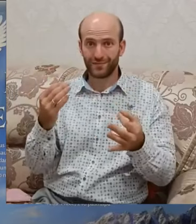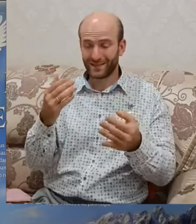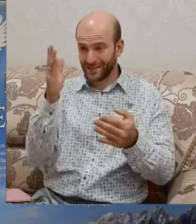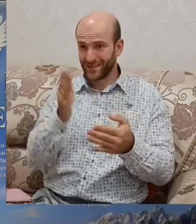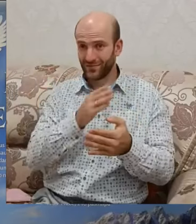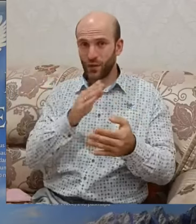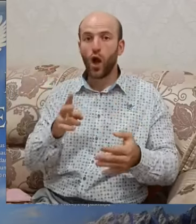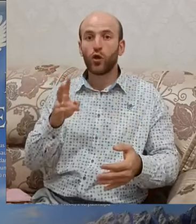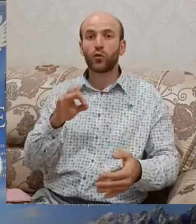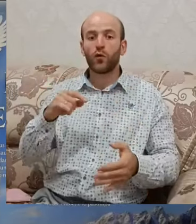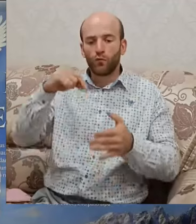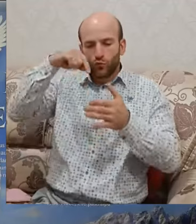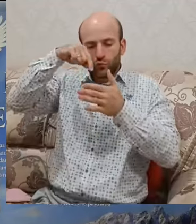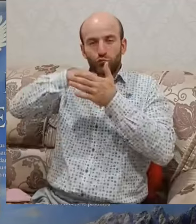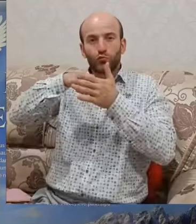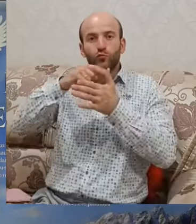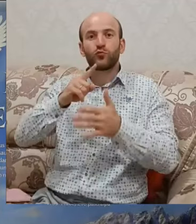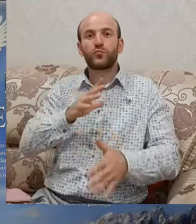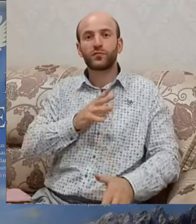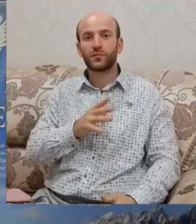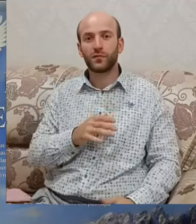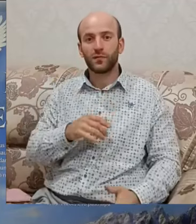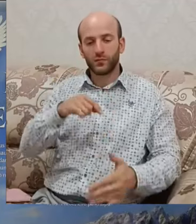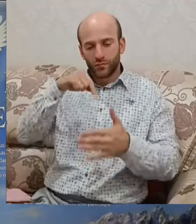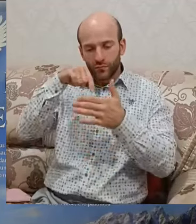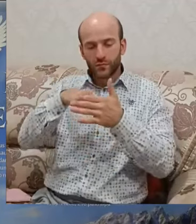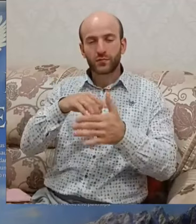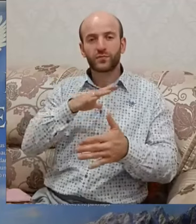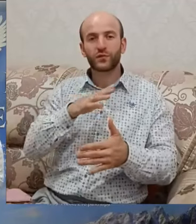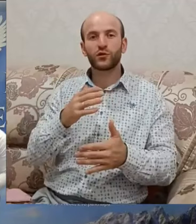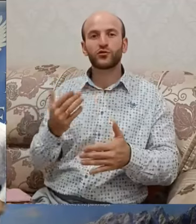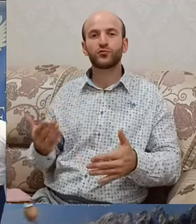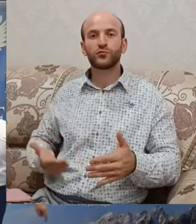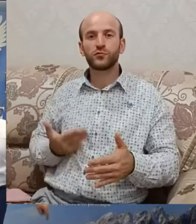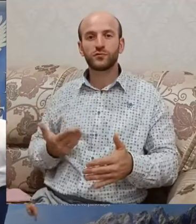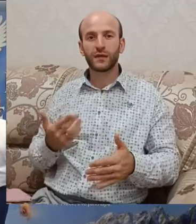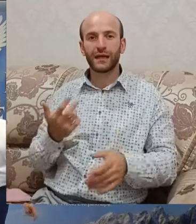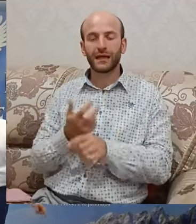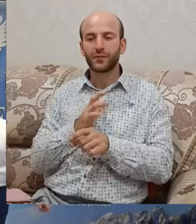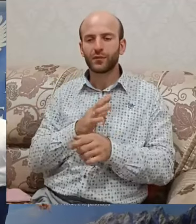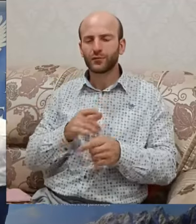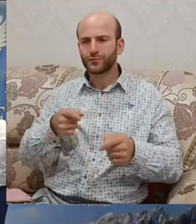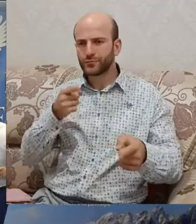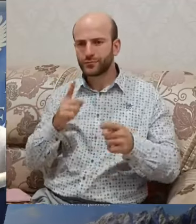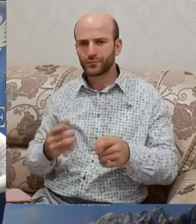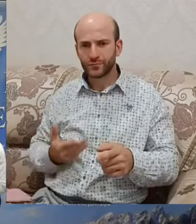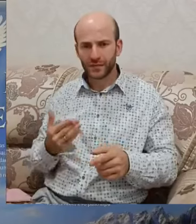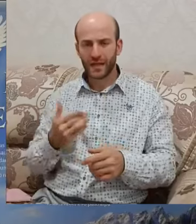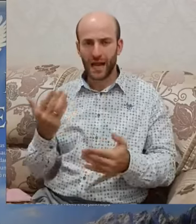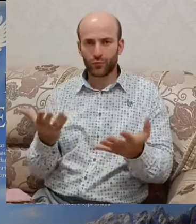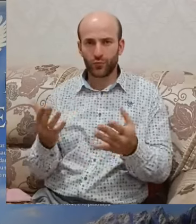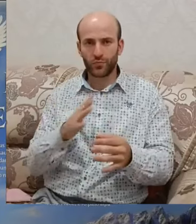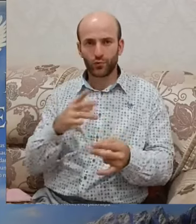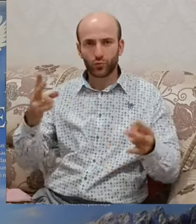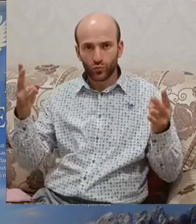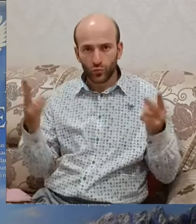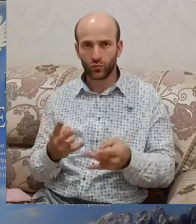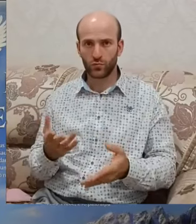Viduje buvo gyvenimas. Внутри была жизнь. Kuris buvo reikalingas. Которая нужна была. Išreikšti per